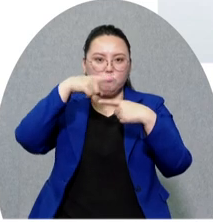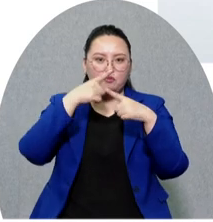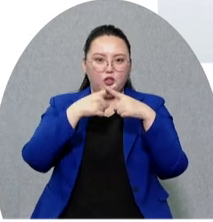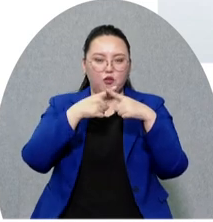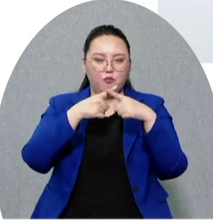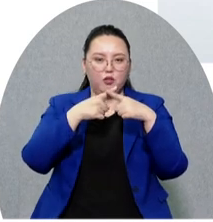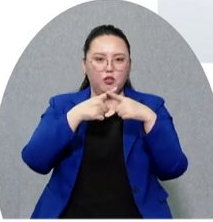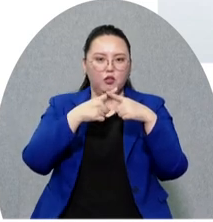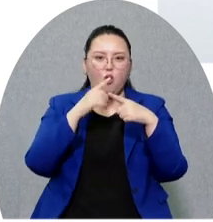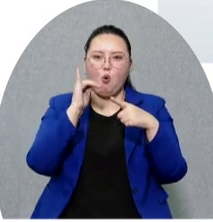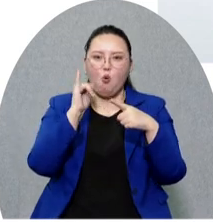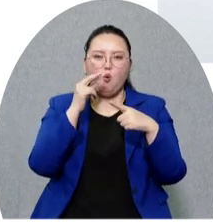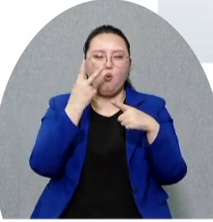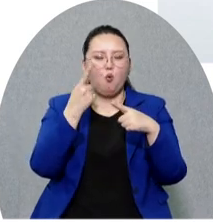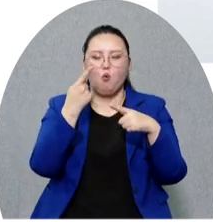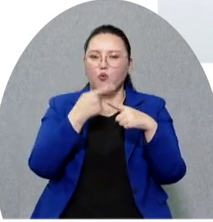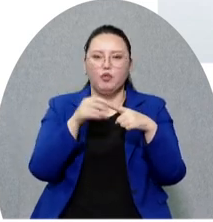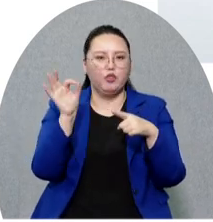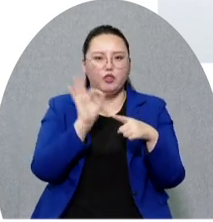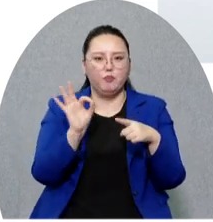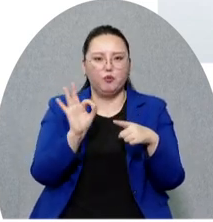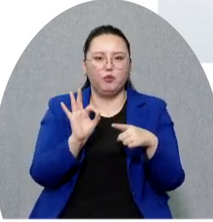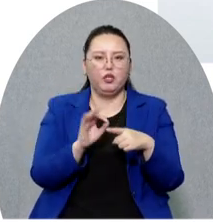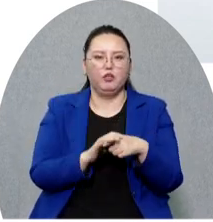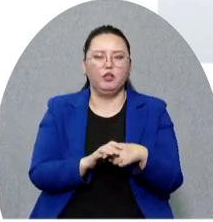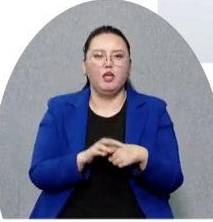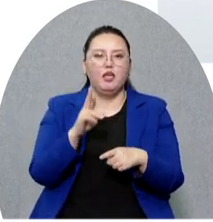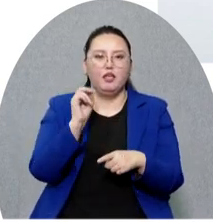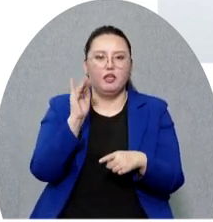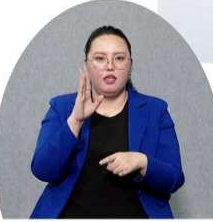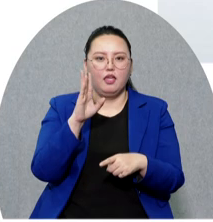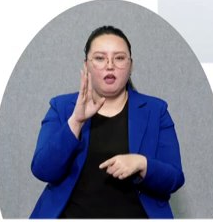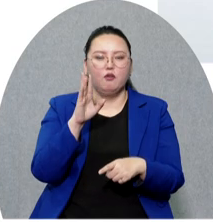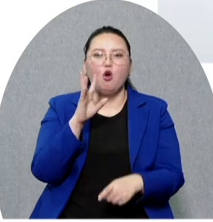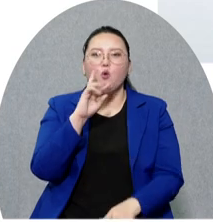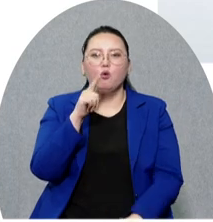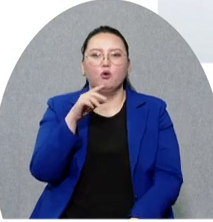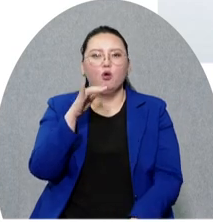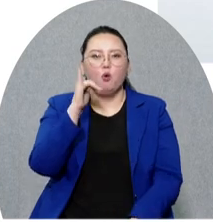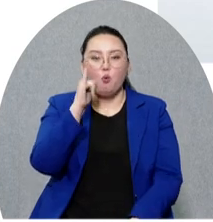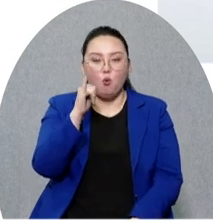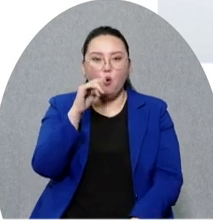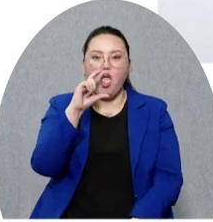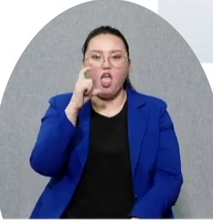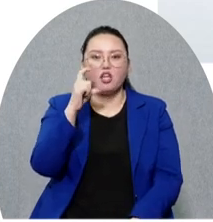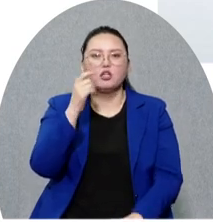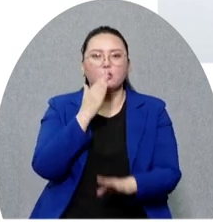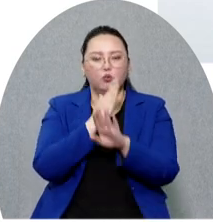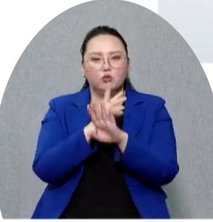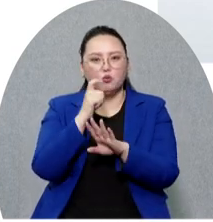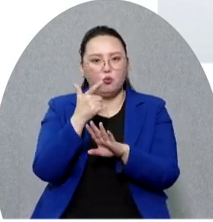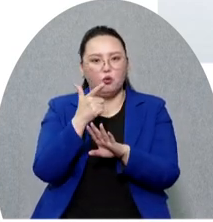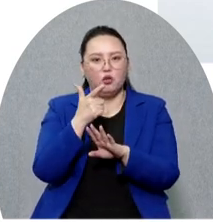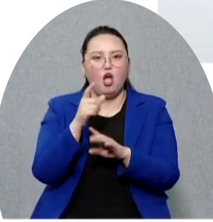шаардлагагүй. Яагаад вэ гэхлээр яв гэдэг үг маань өөрөө уу ихшгэр төгсүг. Ихшгэр төгсүг үгэнд бол холбох гүшгийн